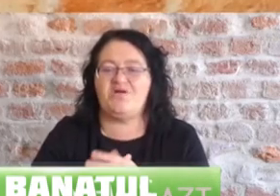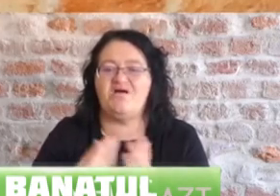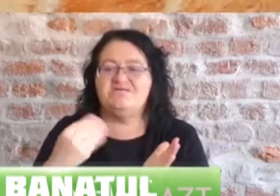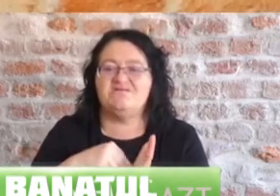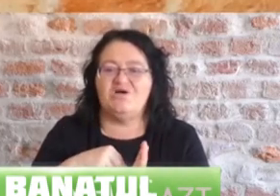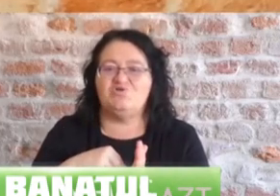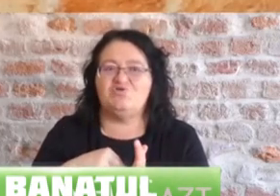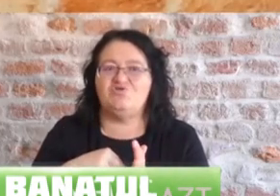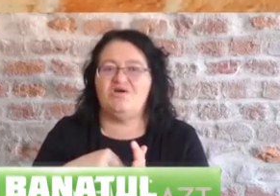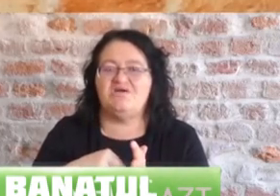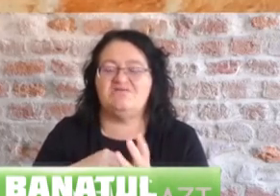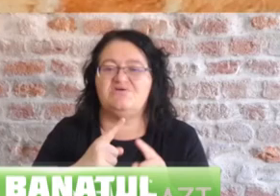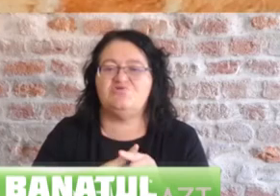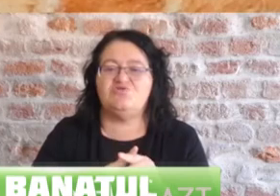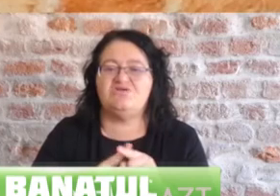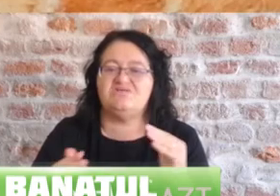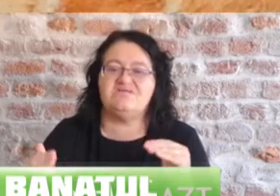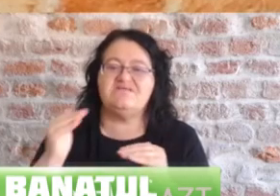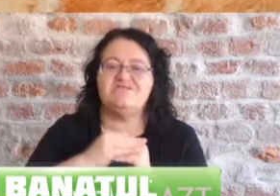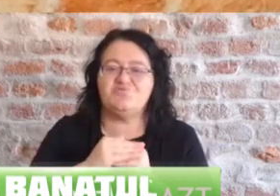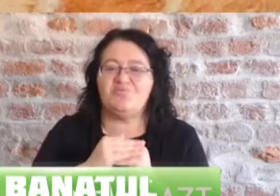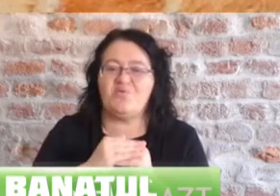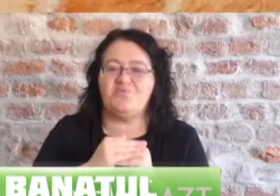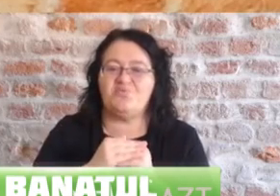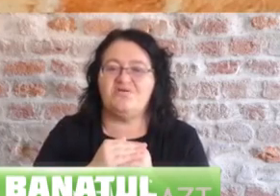și să suprapună